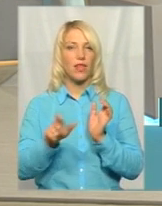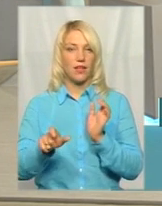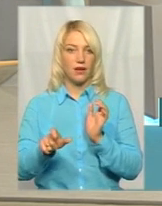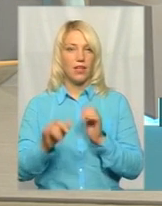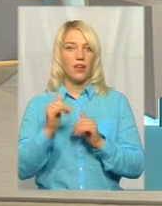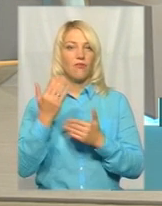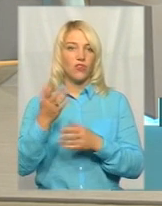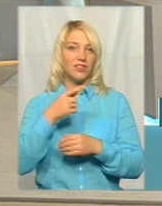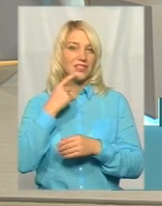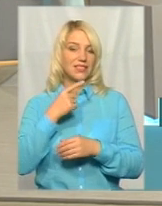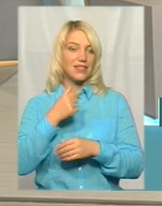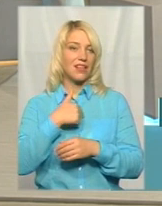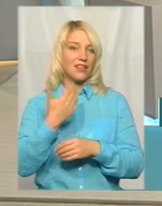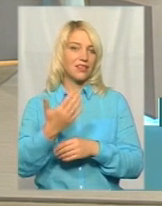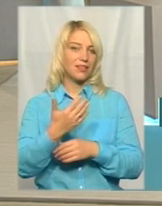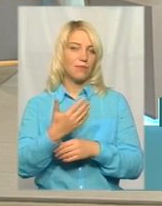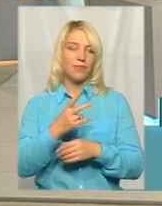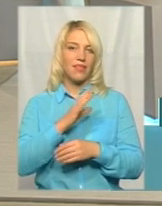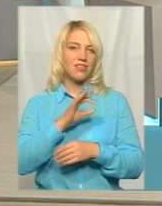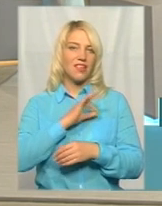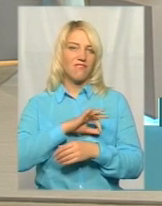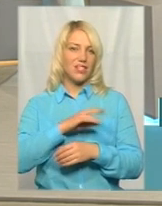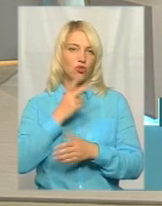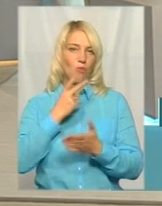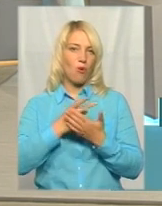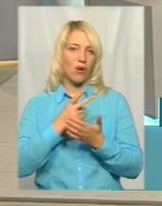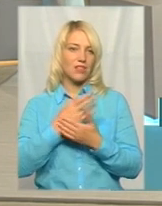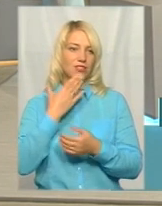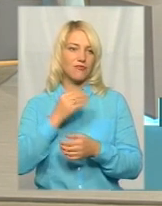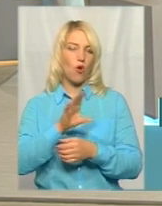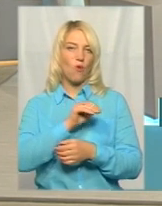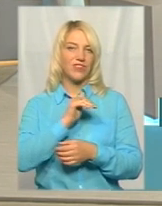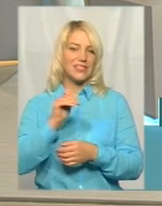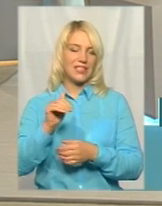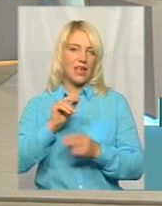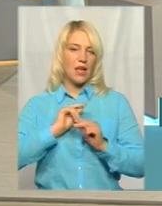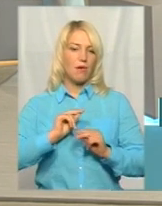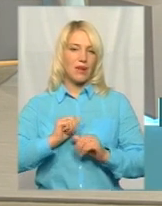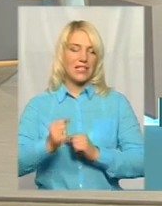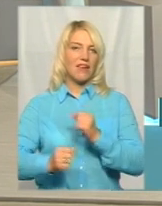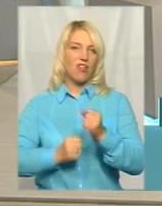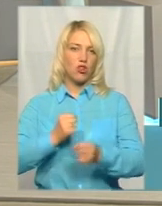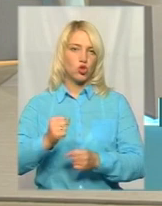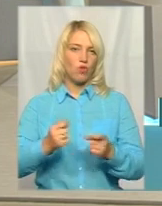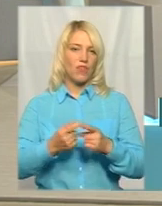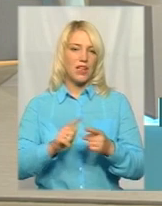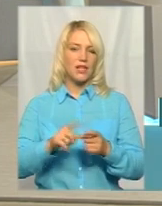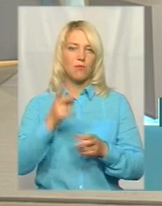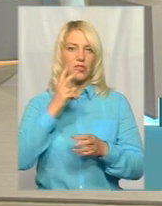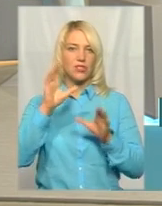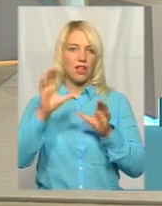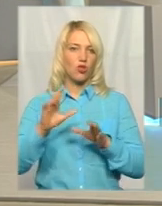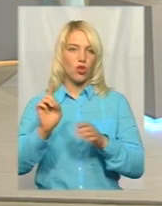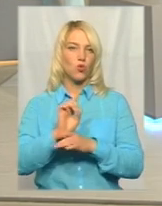що їм, в принципі, не дуже то й вигідно показувати своє офіційне працевлаштування. формування, виходячи з того там законодавчих